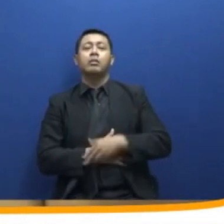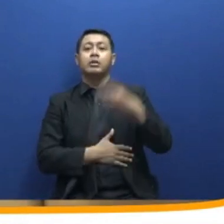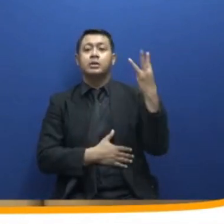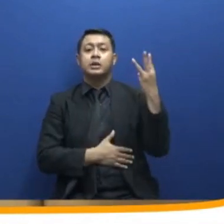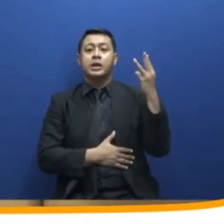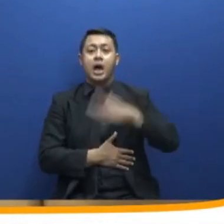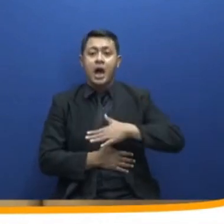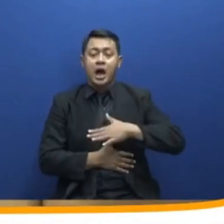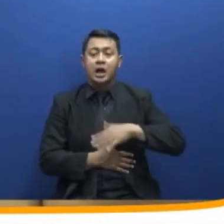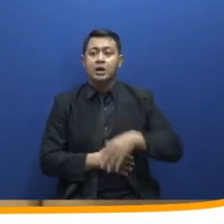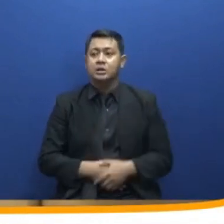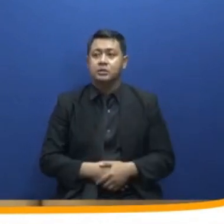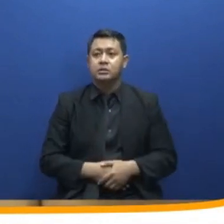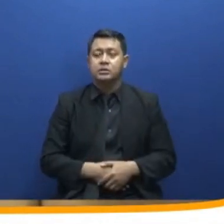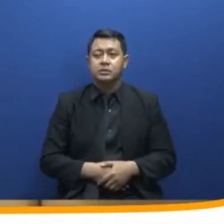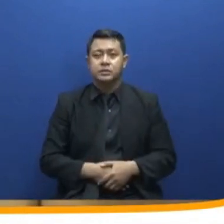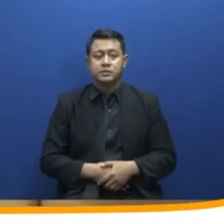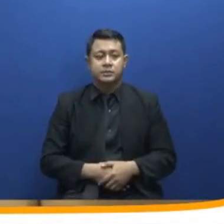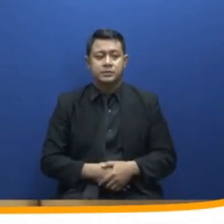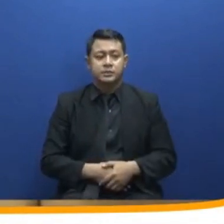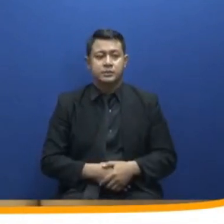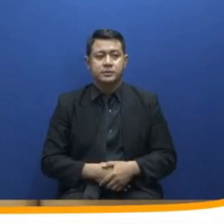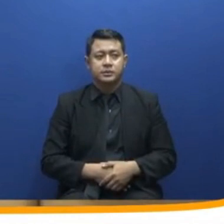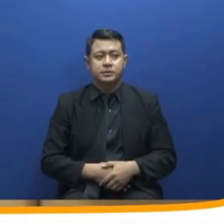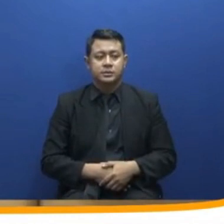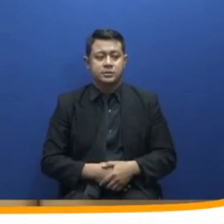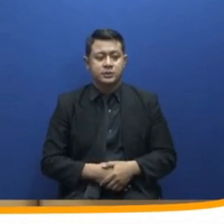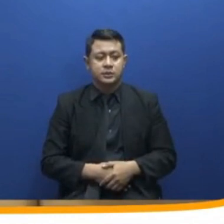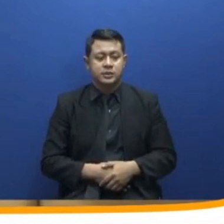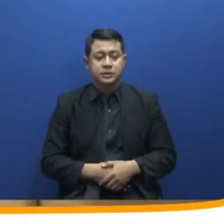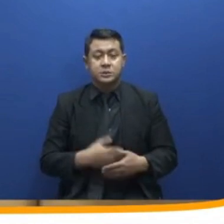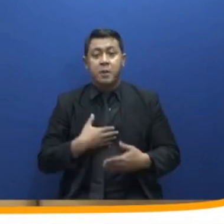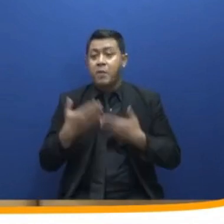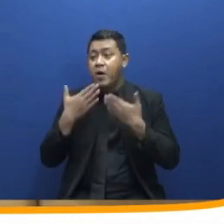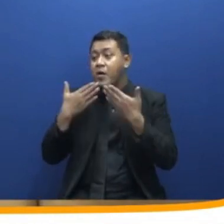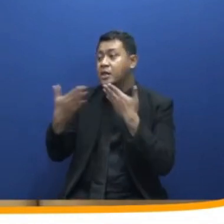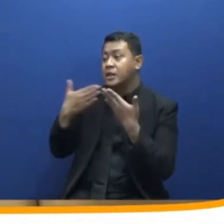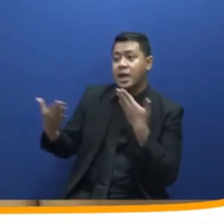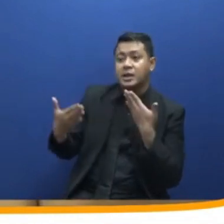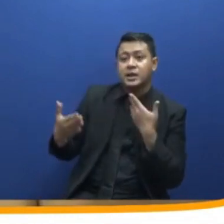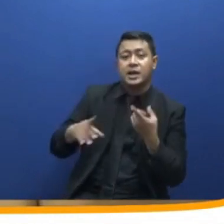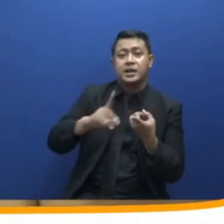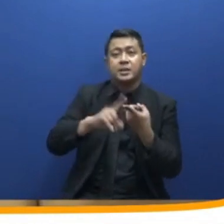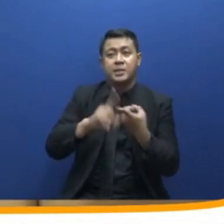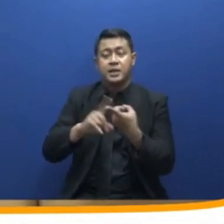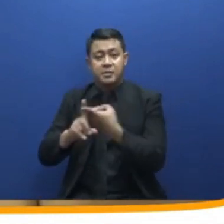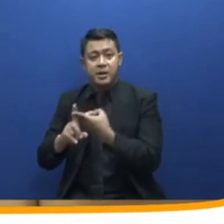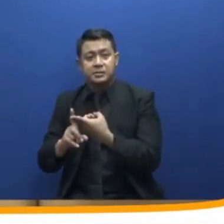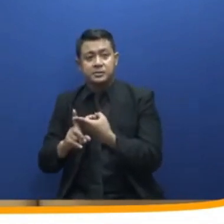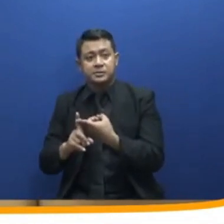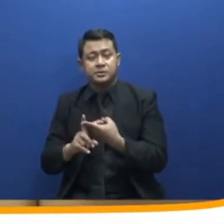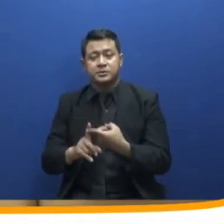mereka dikagetkan Hai saya mau bertanya kepada umat di Paroki Pamulang yang